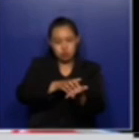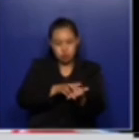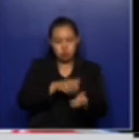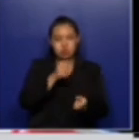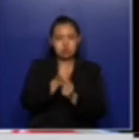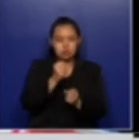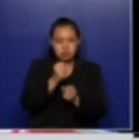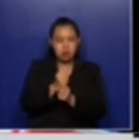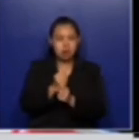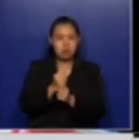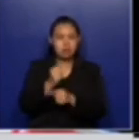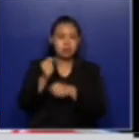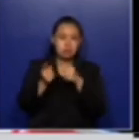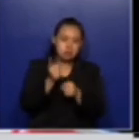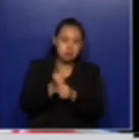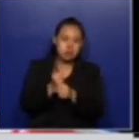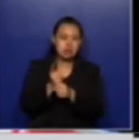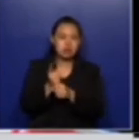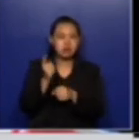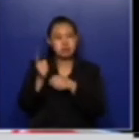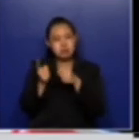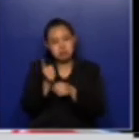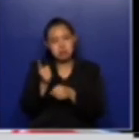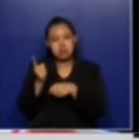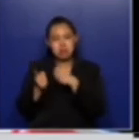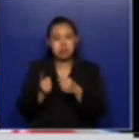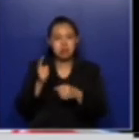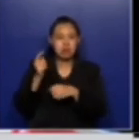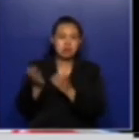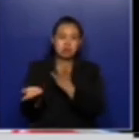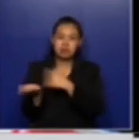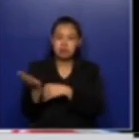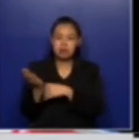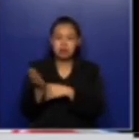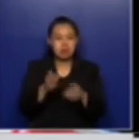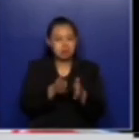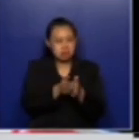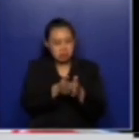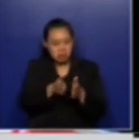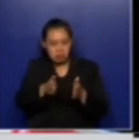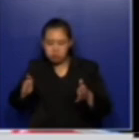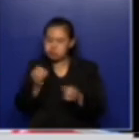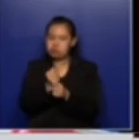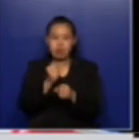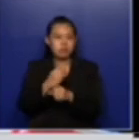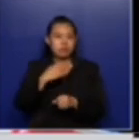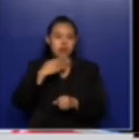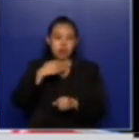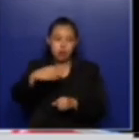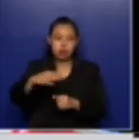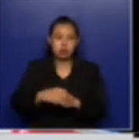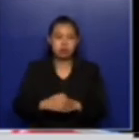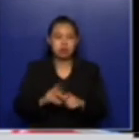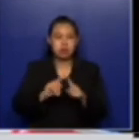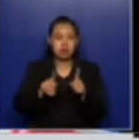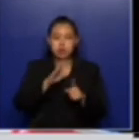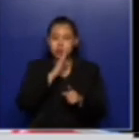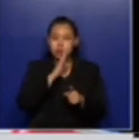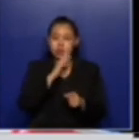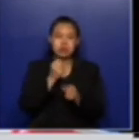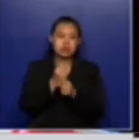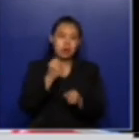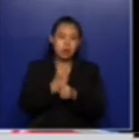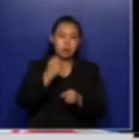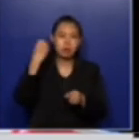กันทั้งปี2ปีก็ถึงจุดนี้จุดนี้ท่านประธานคะถ้าสิ่งเหล่านี้ถ้าเราใช้เงินอย่างสเปะสปะเราใช้เ